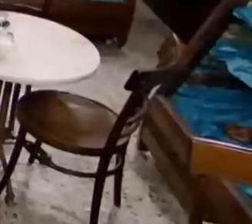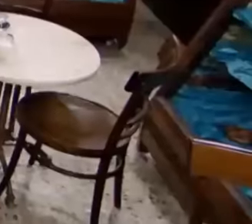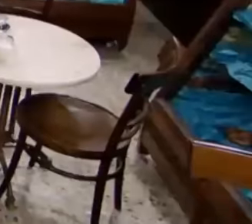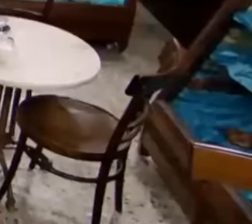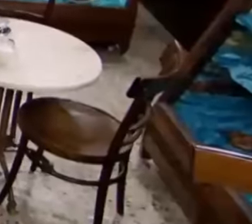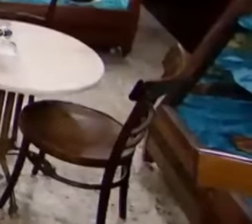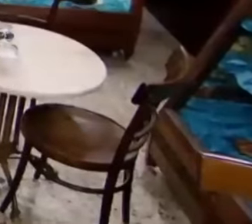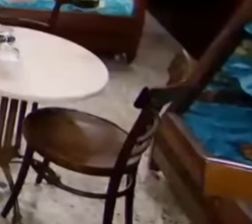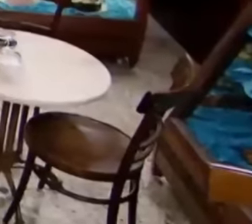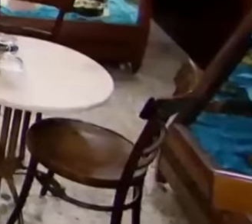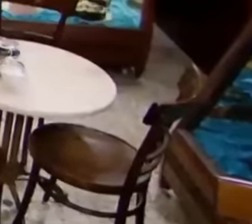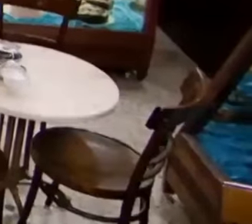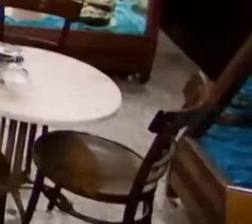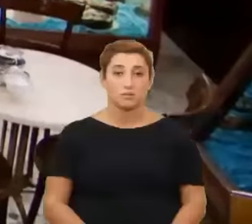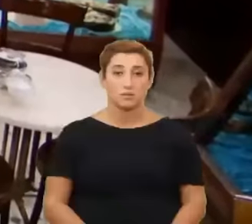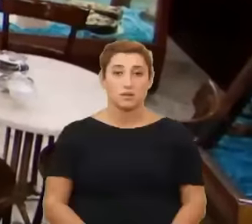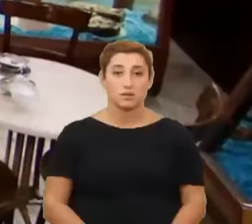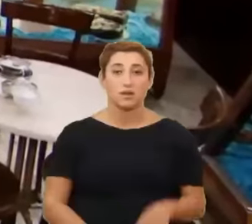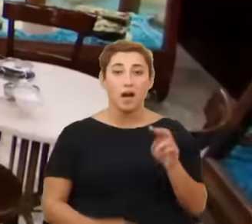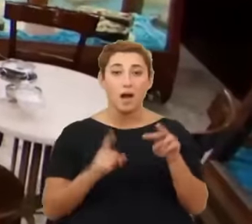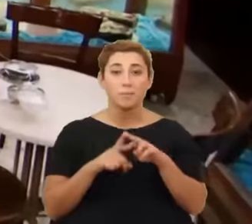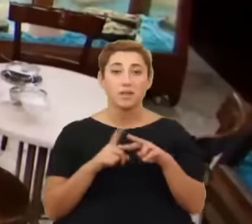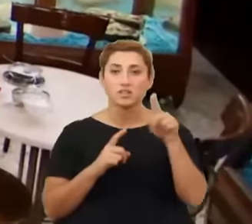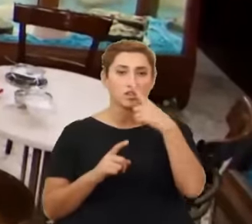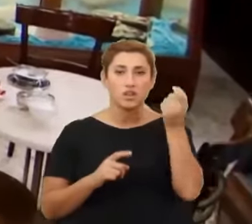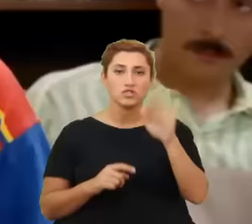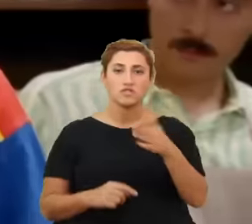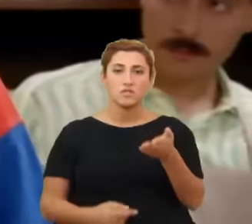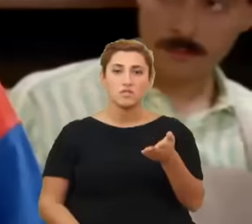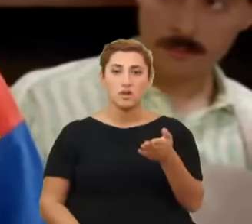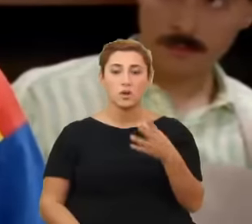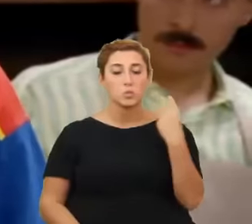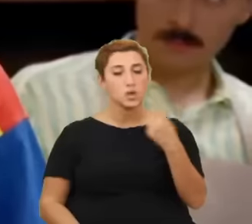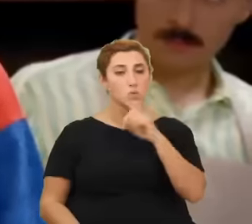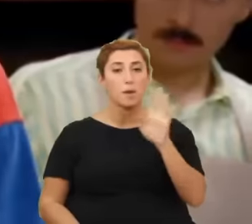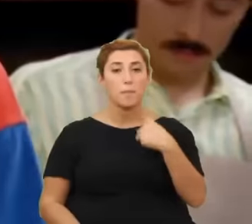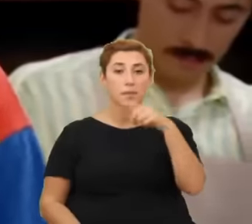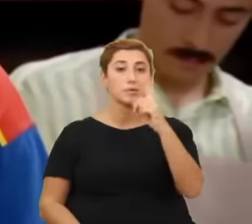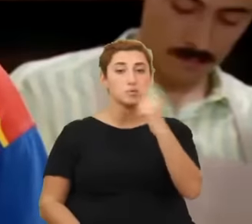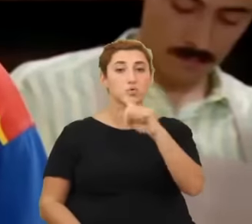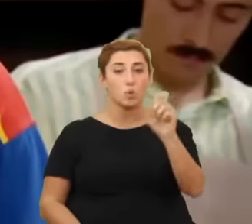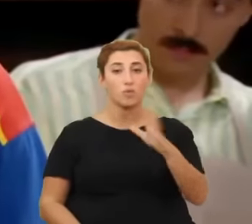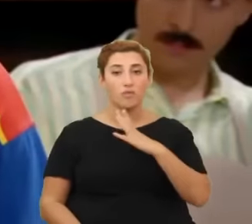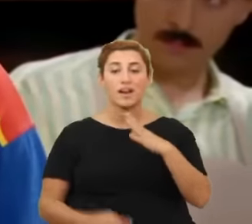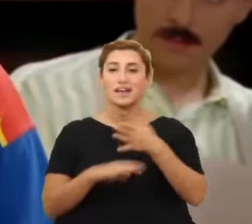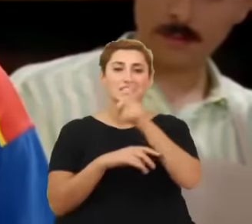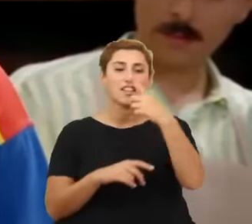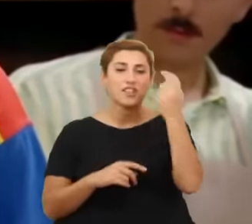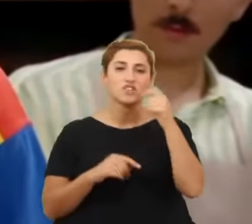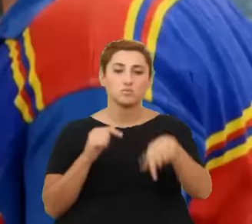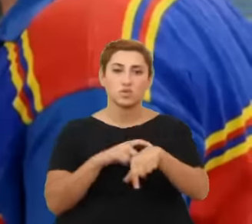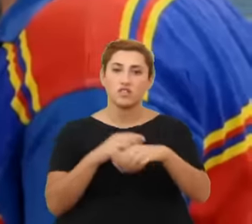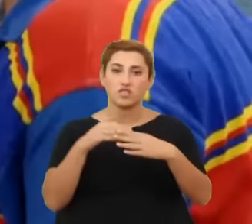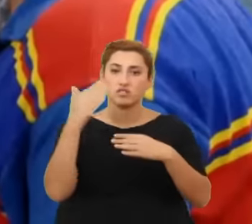Gülden apartmana girecekti, pastaneye yöneldi. Ahmet, senin ne işin var burada? Güzel soru ama benim de sana bir sorum var. Asıl senin ne işin